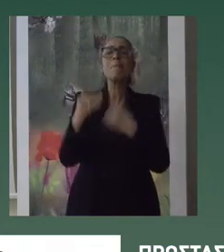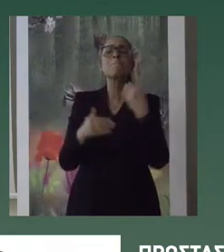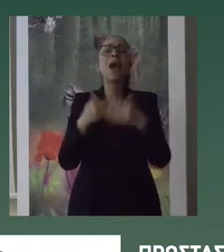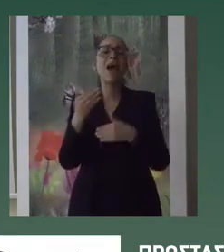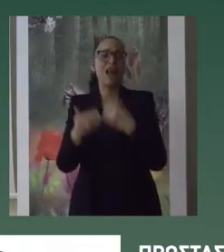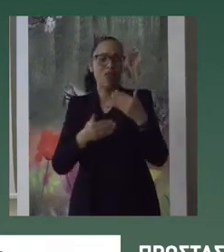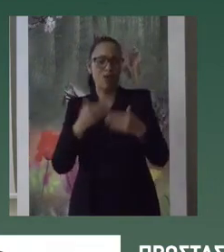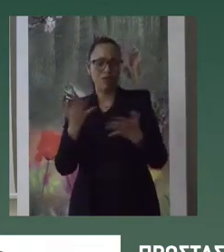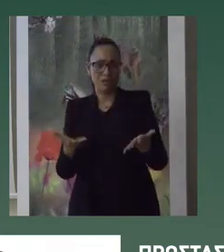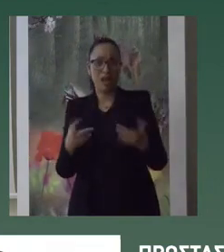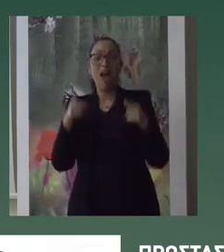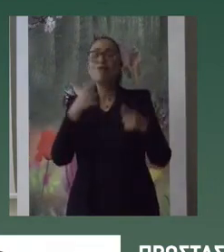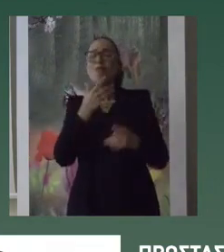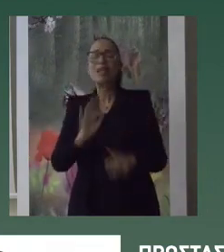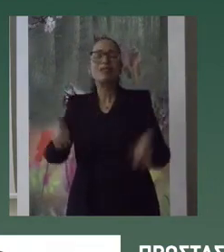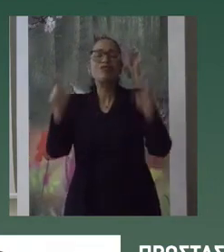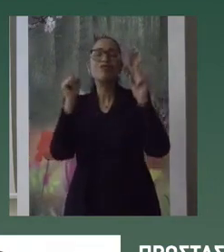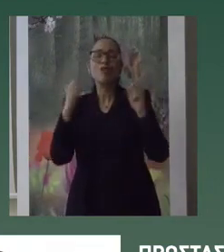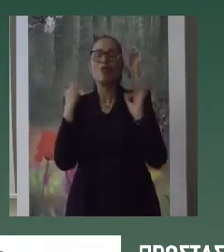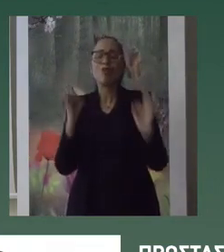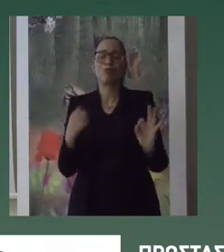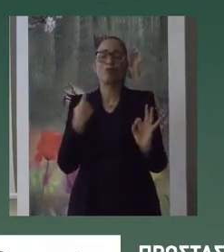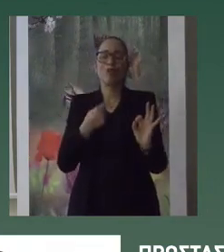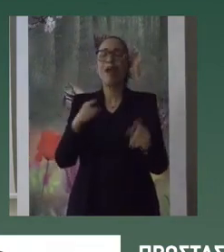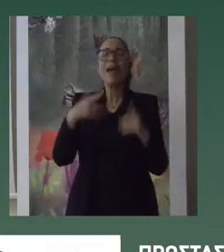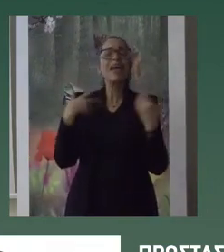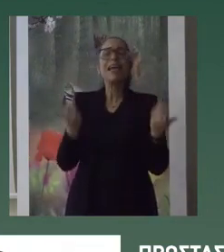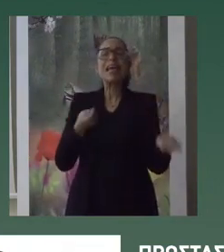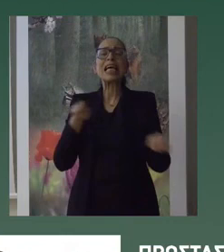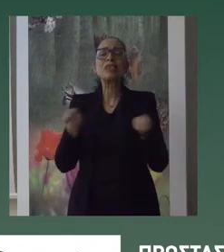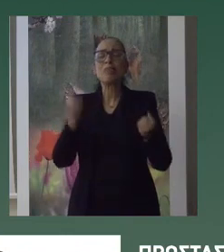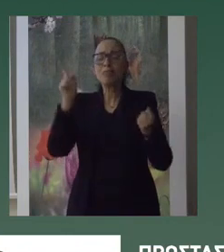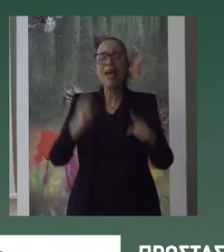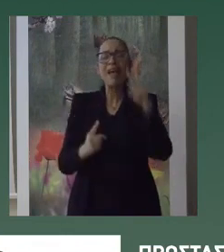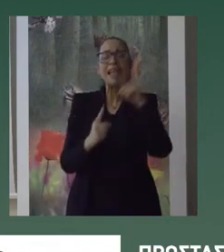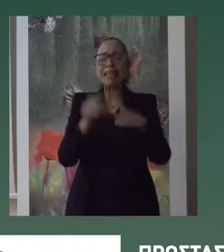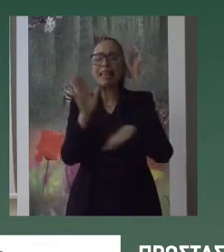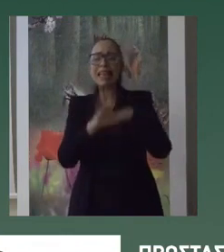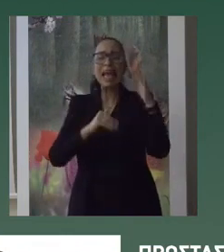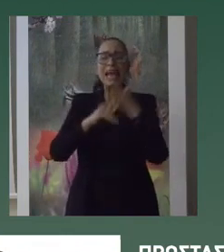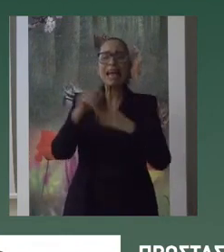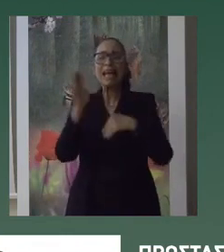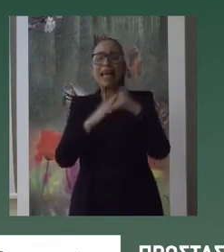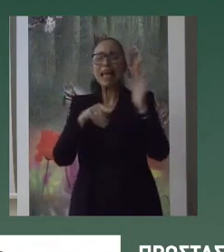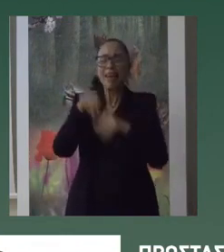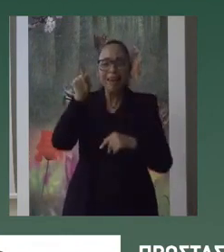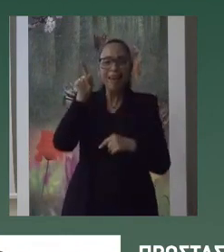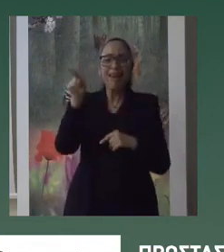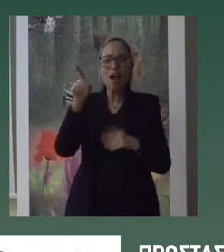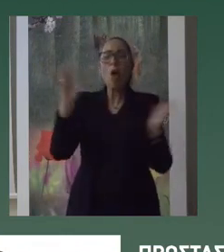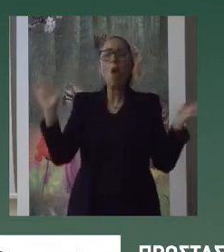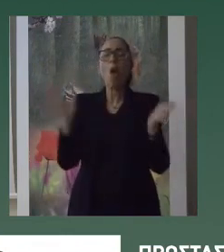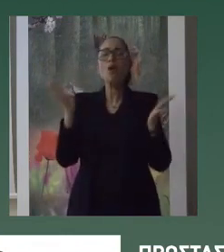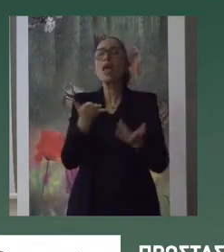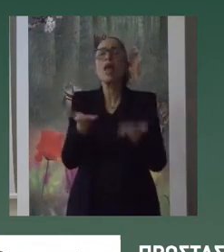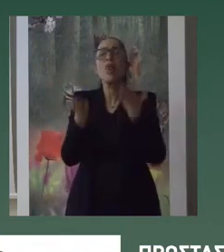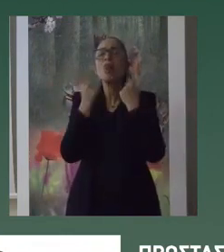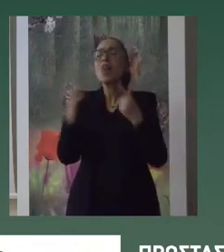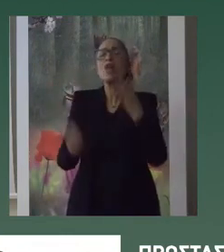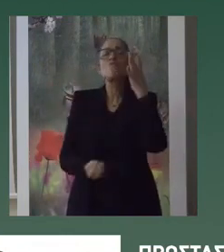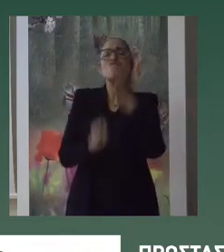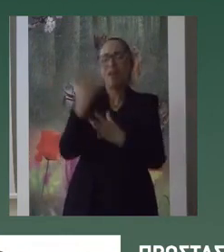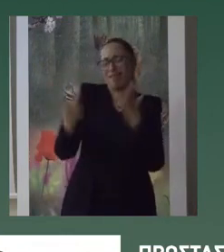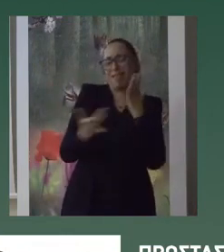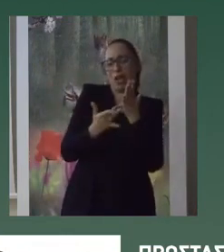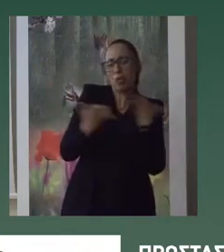πρέπει η πόλη να είναι ένας ζωντανός οργανισμός. Χρησιμοποιούν μια τεχνική των αράβων, που έβαζαν όταν δεν υπήρχαν τα